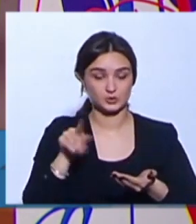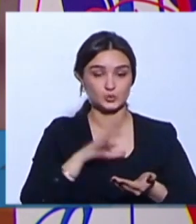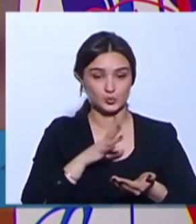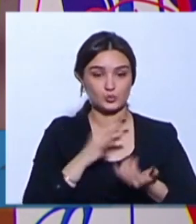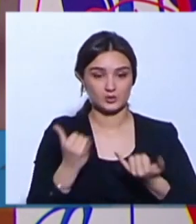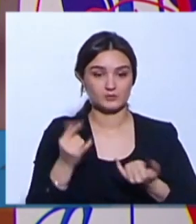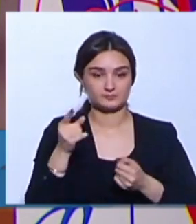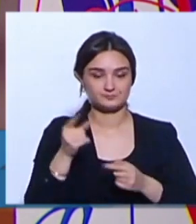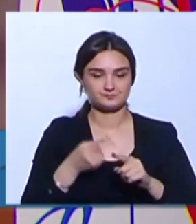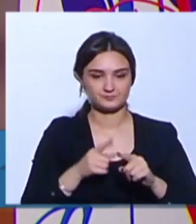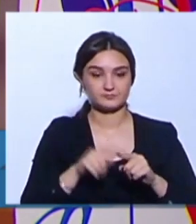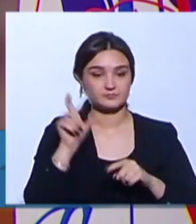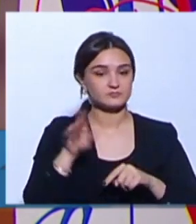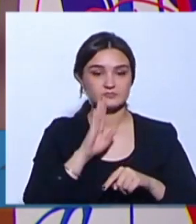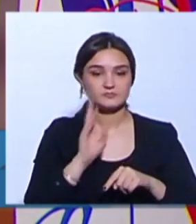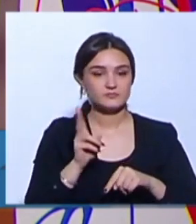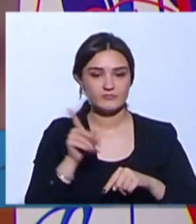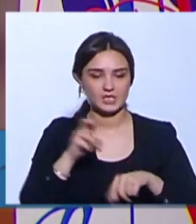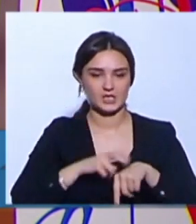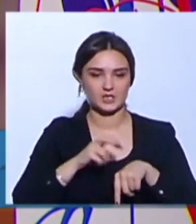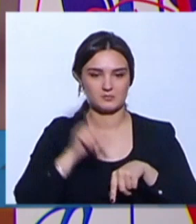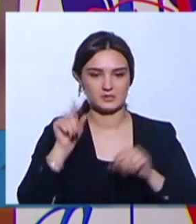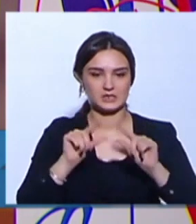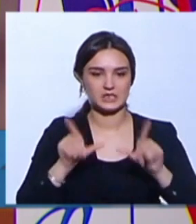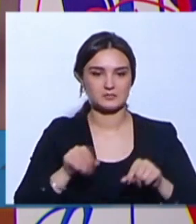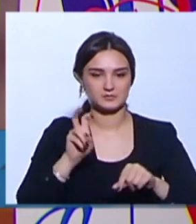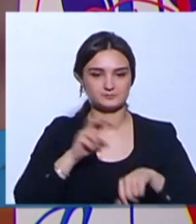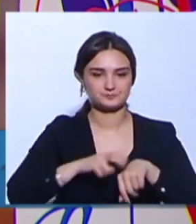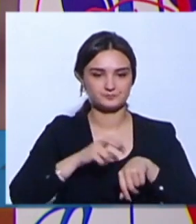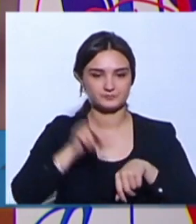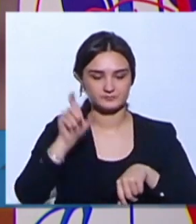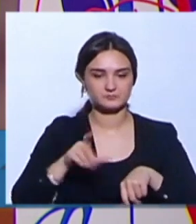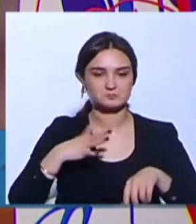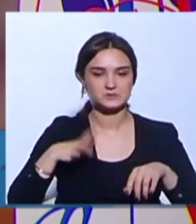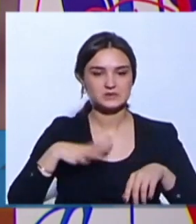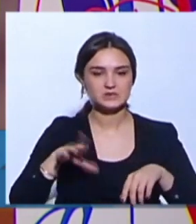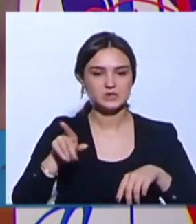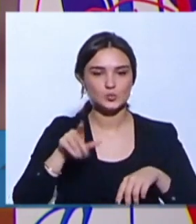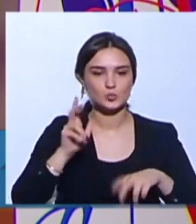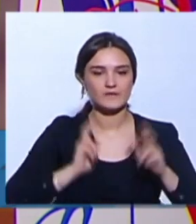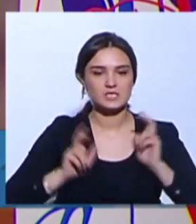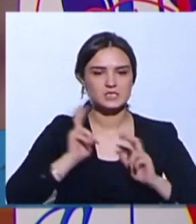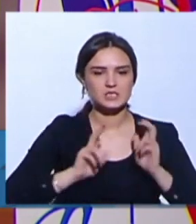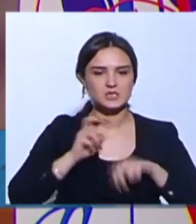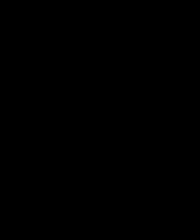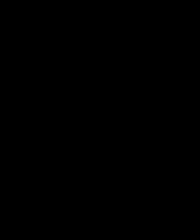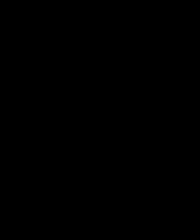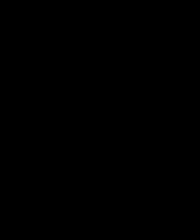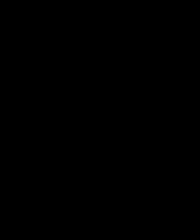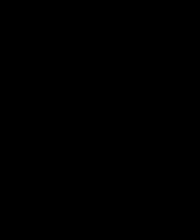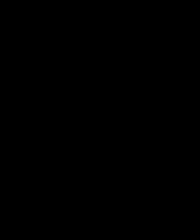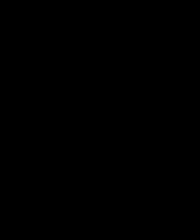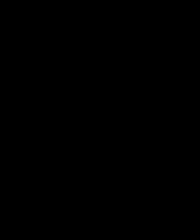ამ წუთას გვერდებოდა, გახლდათ ექიმი ნეფროლოგი, თბილისის სახელმწიფო სამედიცინო უნივერსიტეტის პროფესორი ქალბატონი ირმა ჭოხონელიძე.